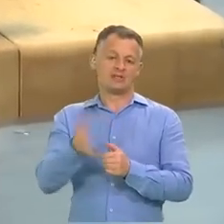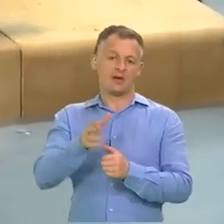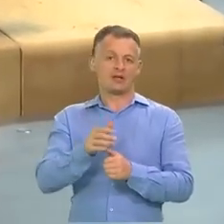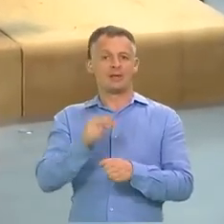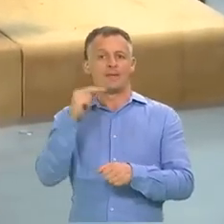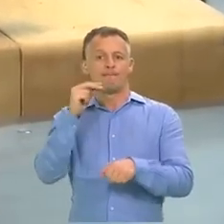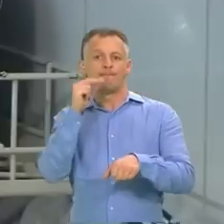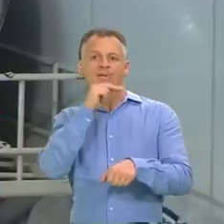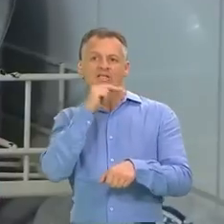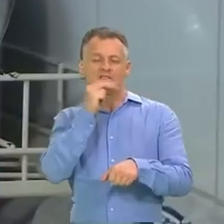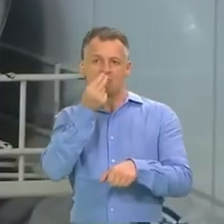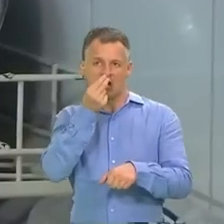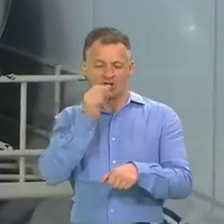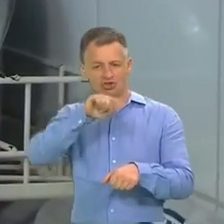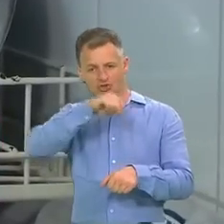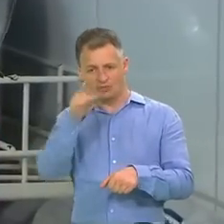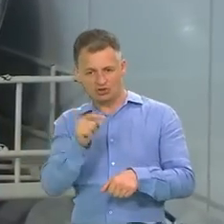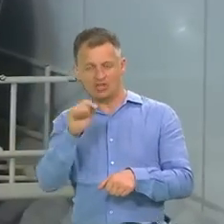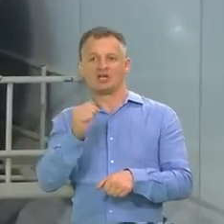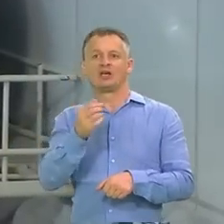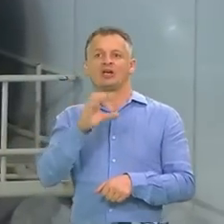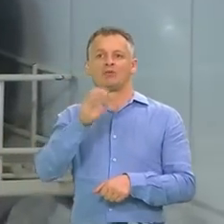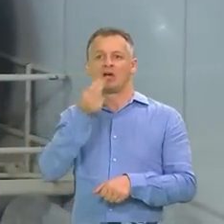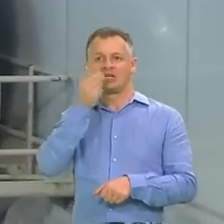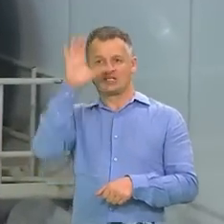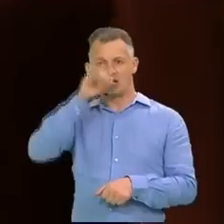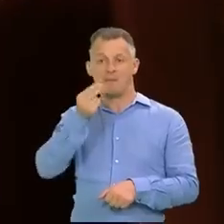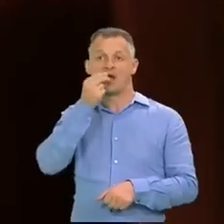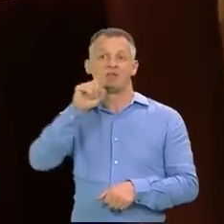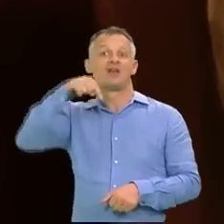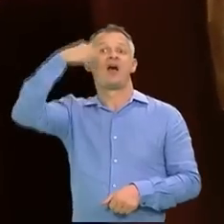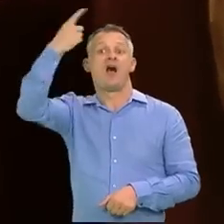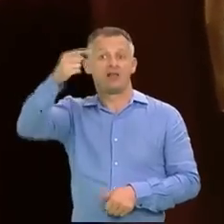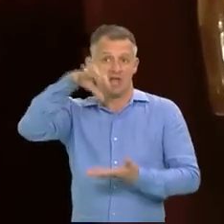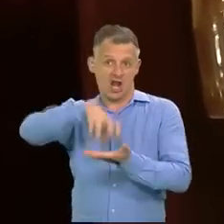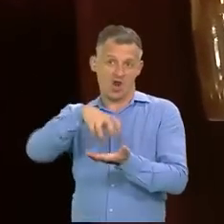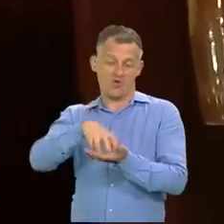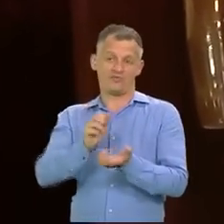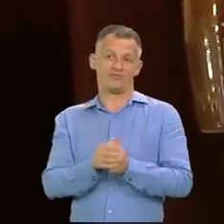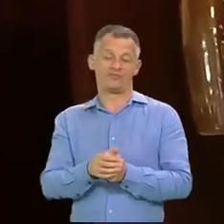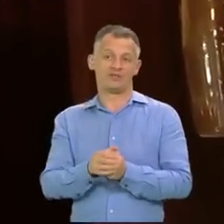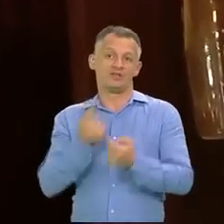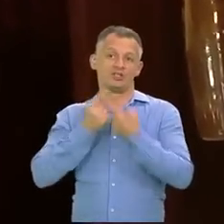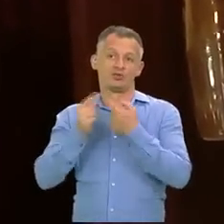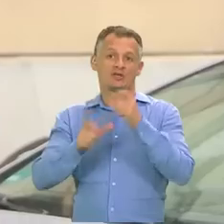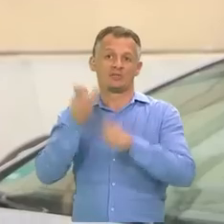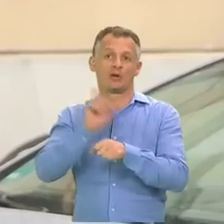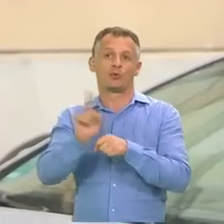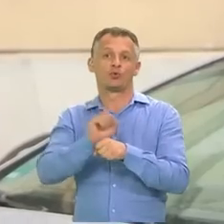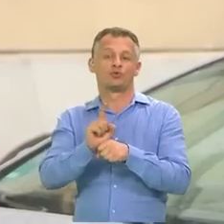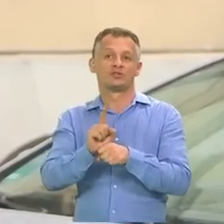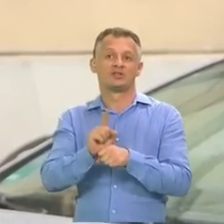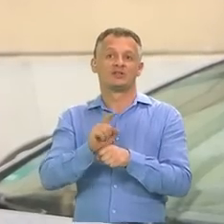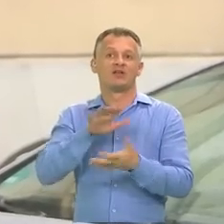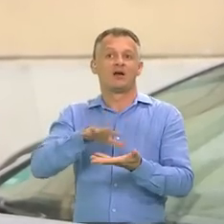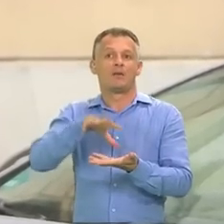au servit alimente și din altă locație decât cea unde au fost cazați. Discutăm de produse de patiserie,